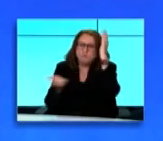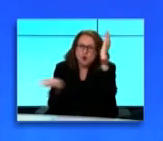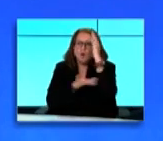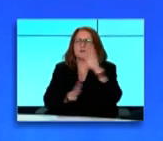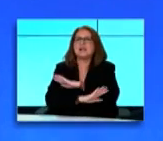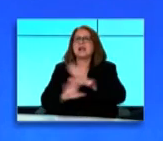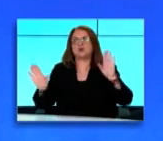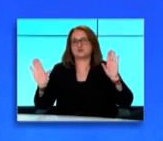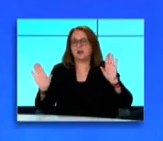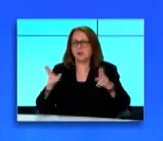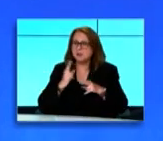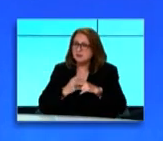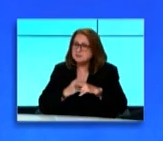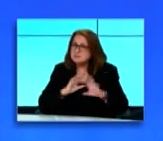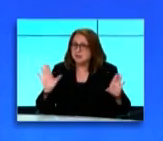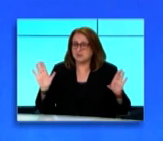αποκεντρωμένες